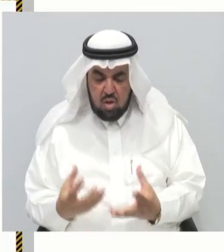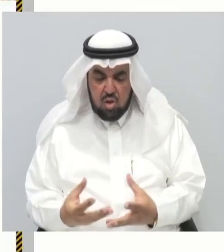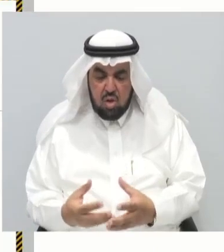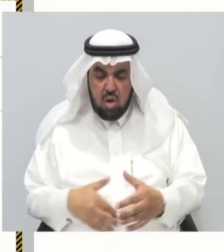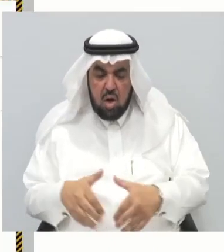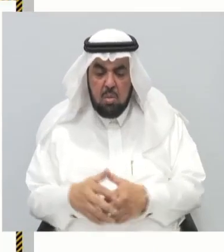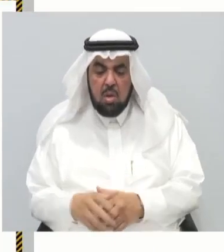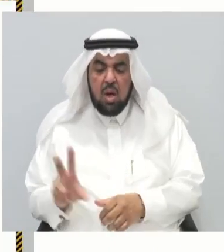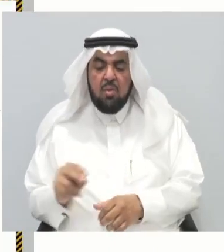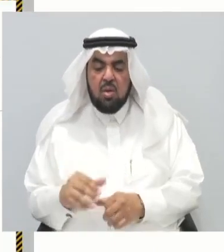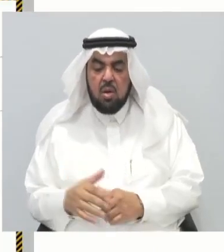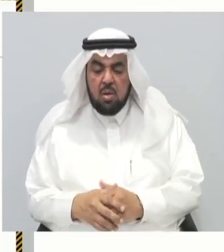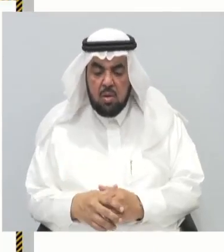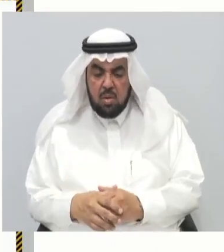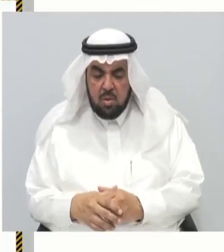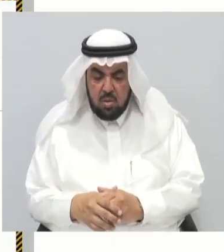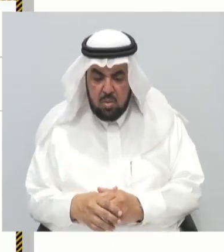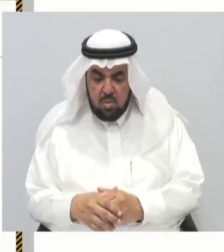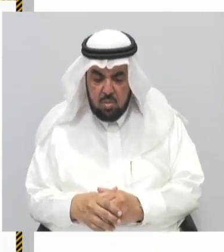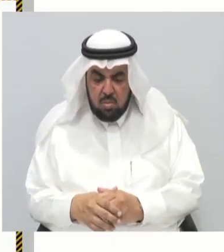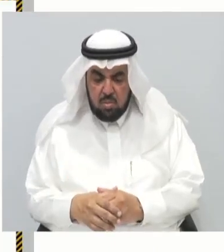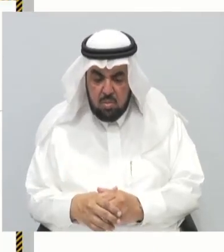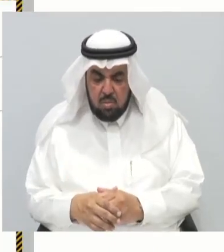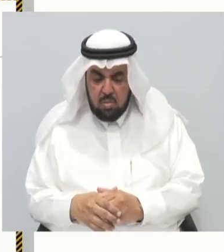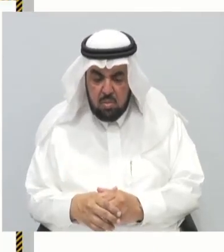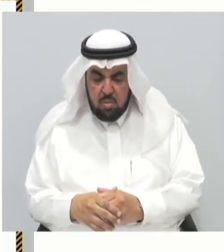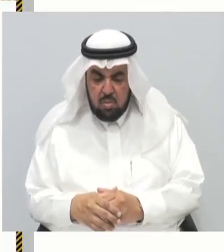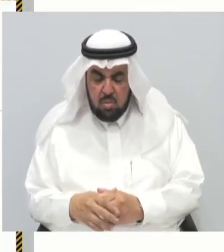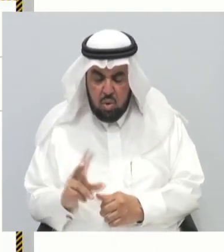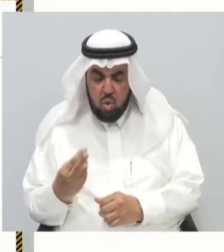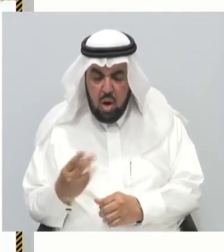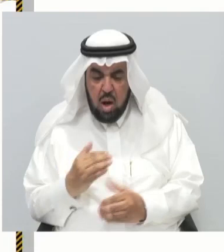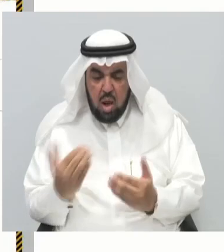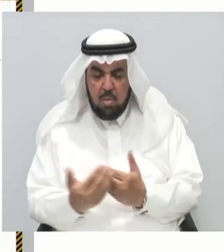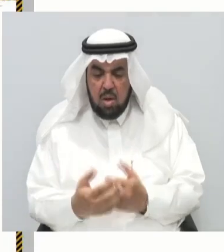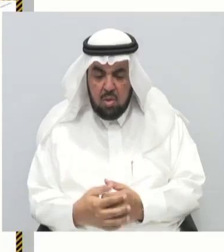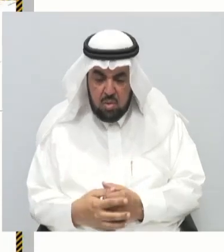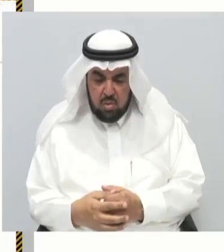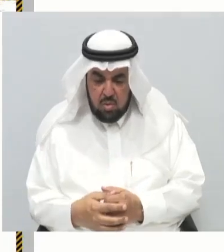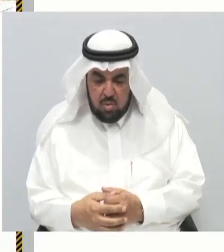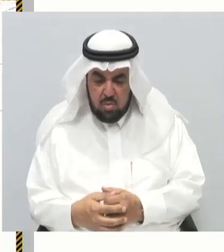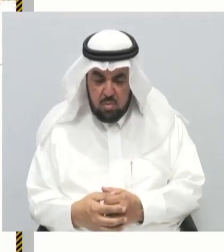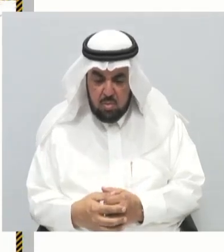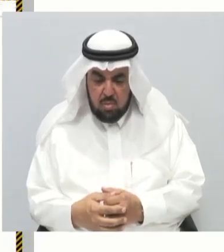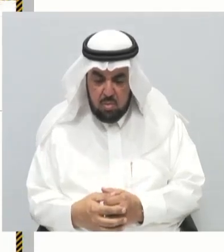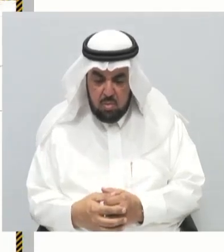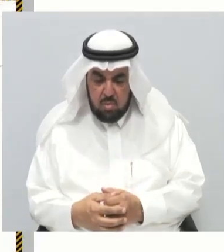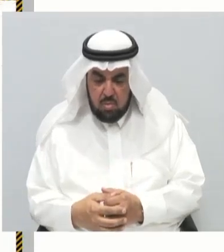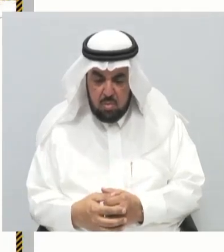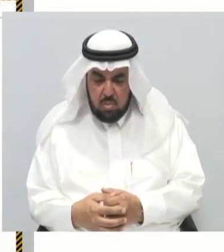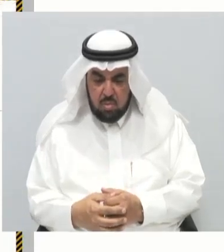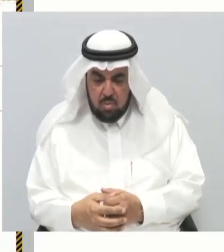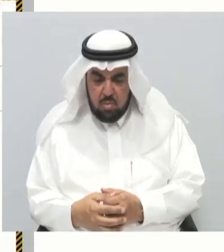الروبوت بنفس الطريقه طبعا الروبوت اللي انا استخدمه ايفي 3 وهو ريبوت ثنائي الابعاد مثل ما ذكرناه طبعا